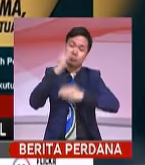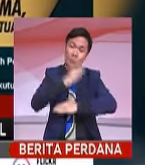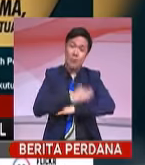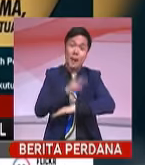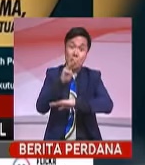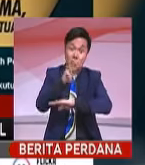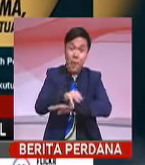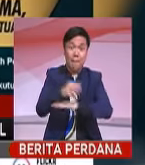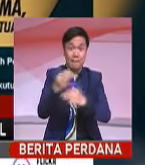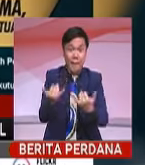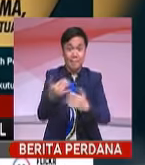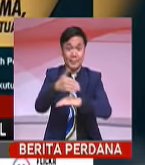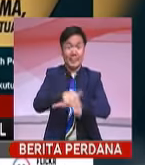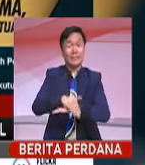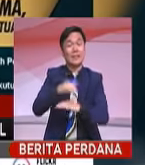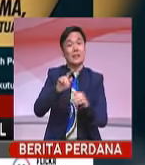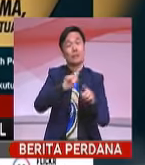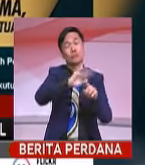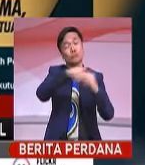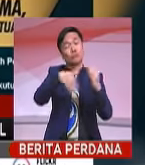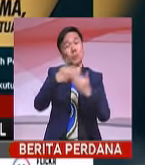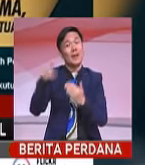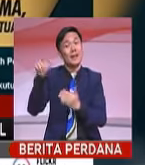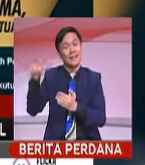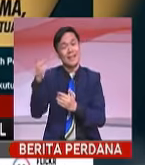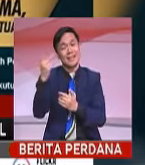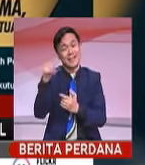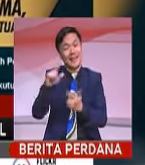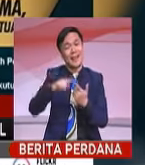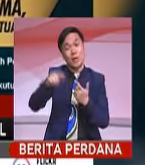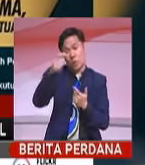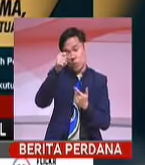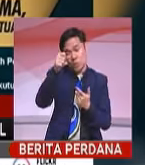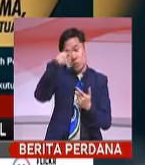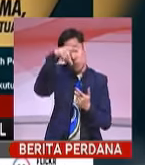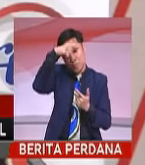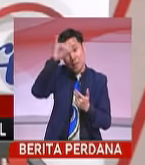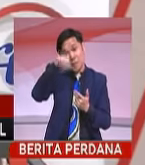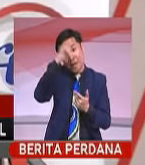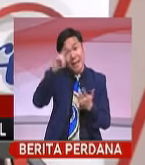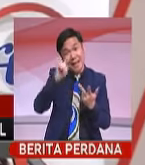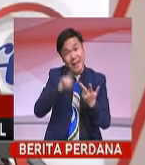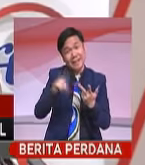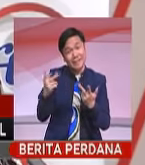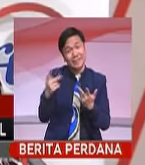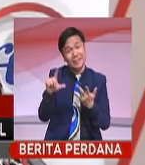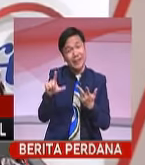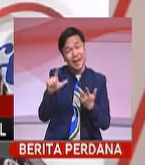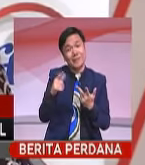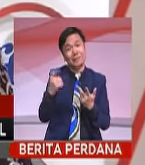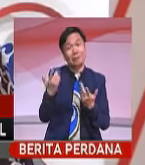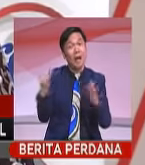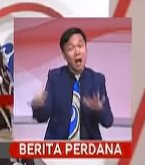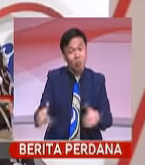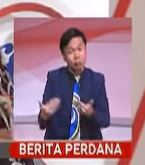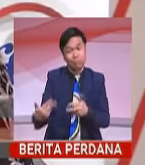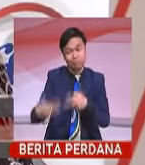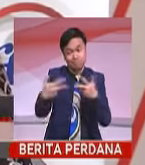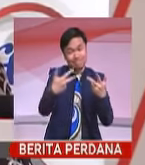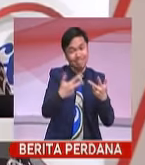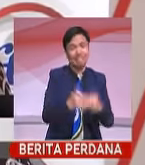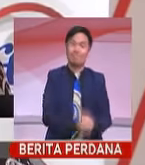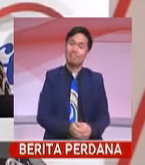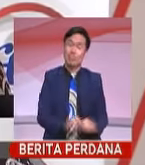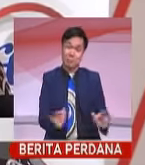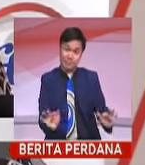malam ini dan surau di seluruh Kuala Lumpur, Putrajaya dan Labuan secara dalam talian. Saya mengucapkan selamat menyambut Hari